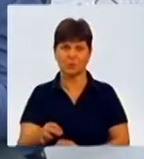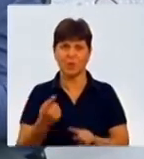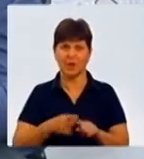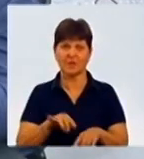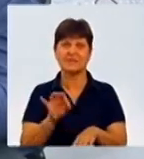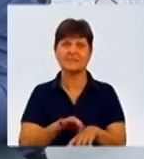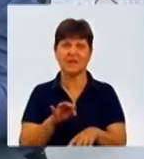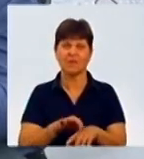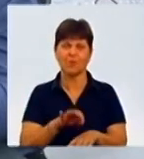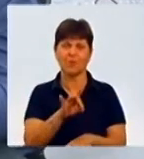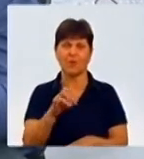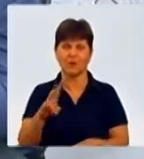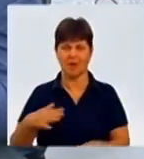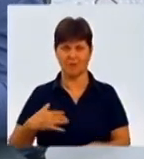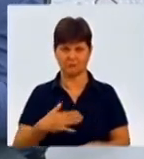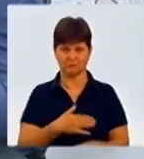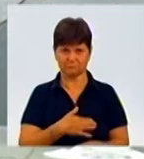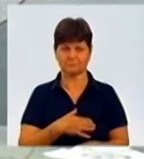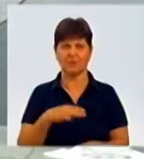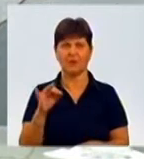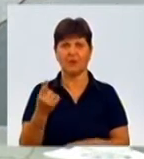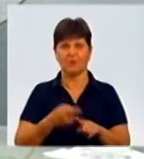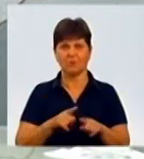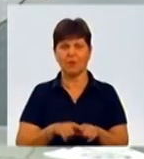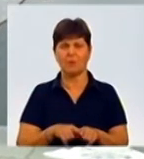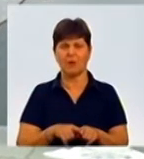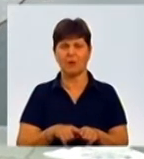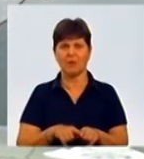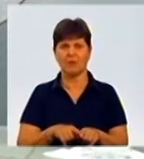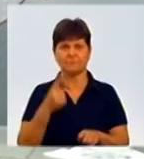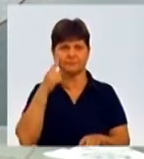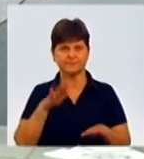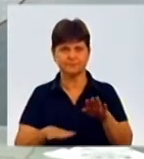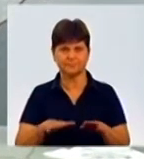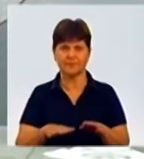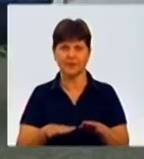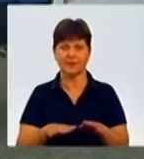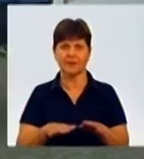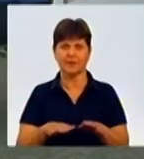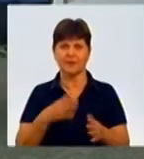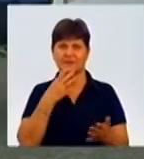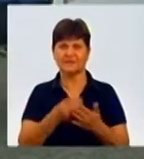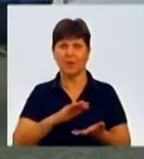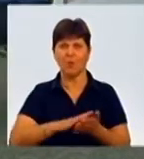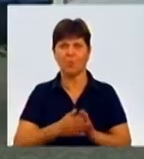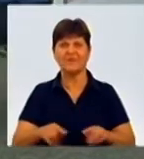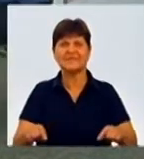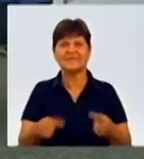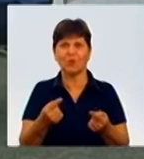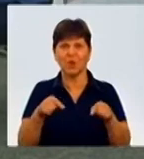захворювання на рак молочної залози. Тому така питома вага диктує само собою умови для створення цього